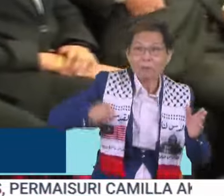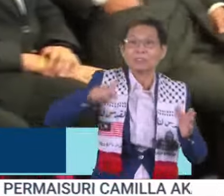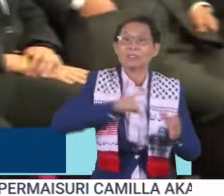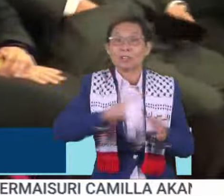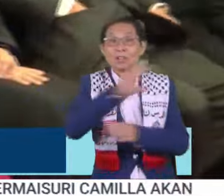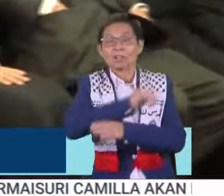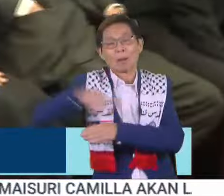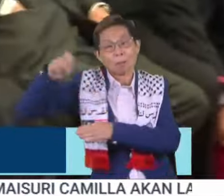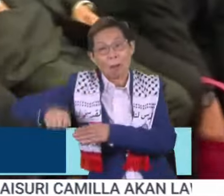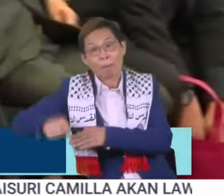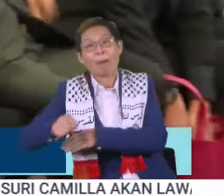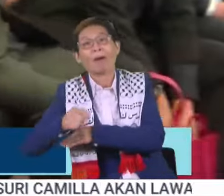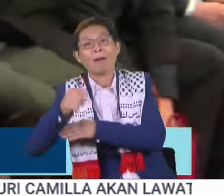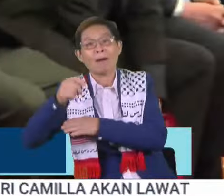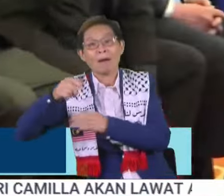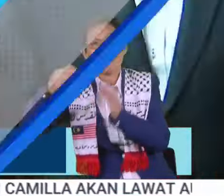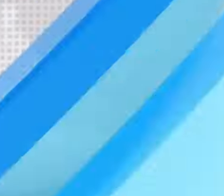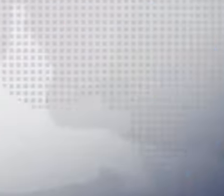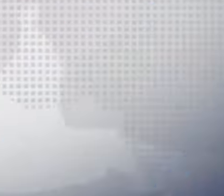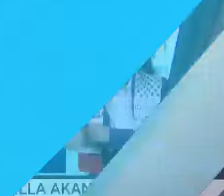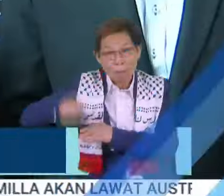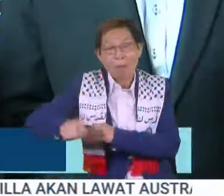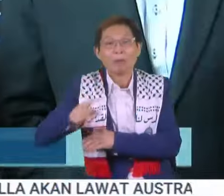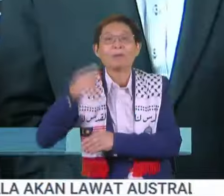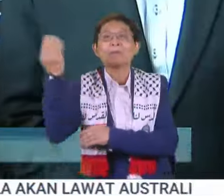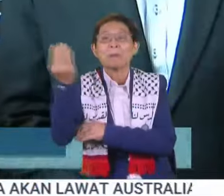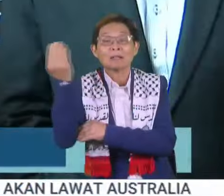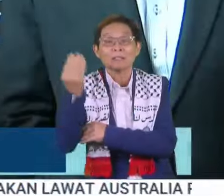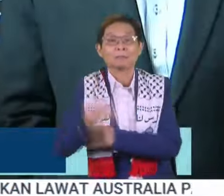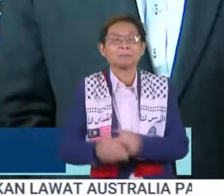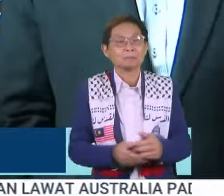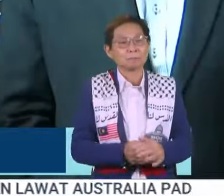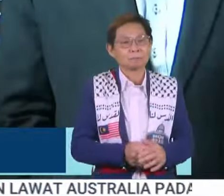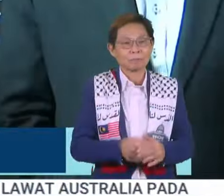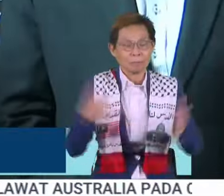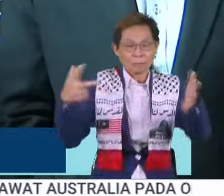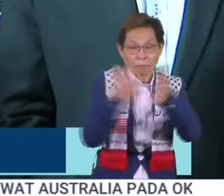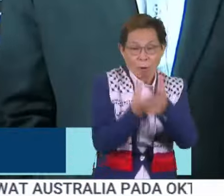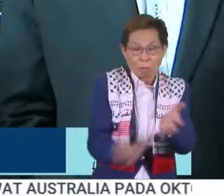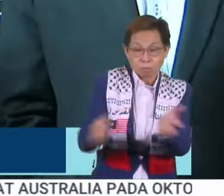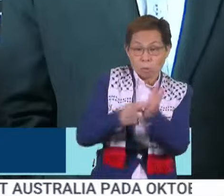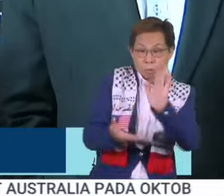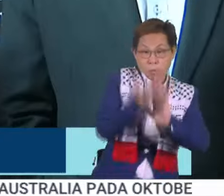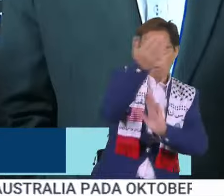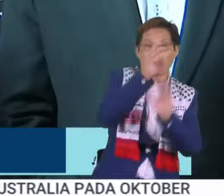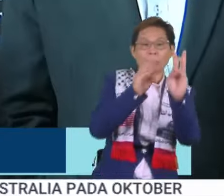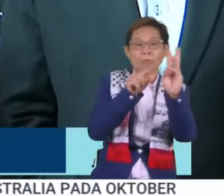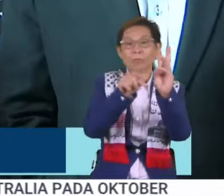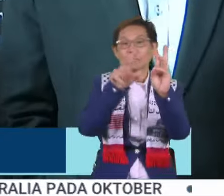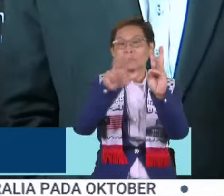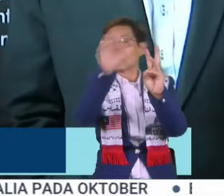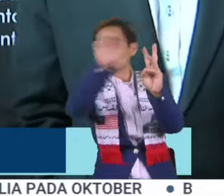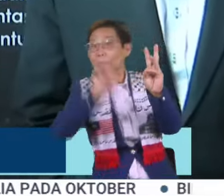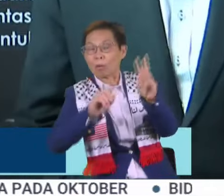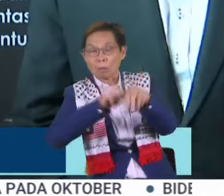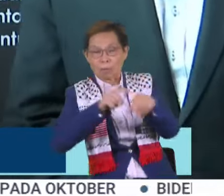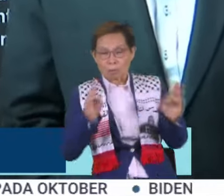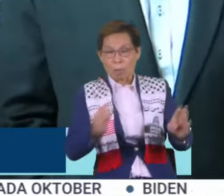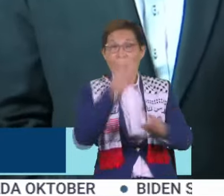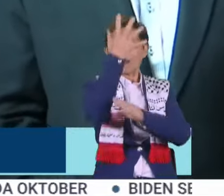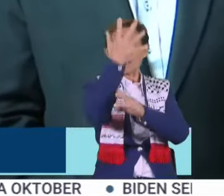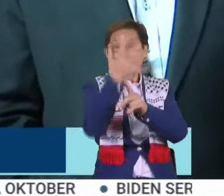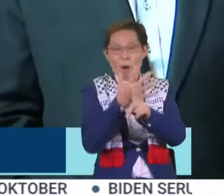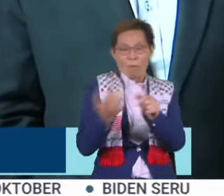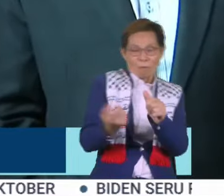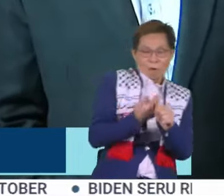perkhidmatan kehakiman sivil. Kes kemalangan jalan raya dilaporkan meningkat 6.83% dalam tempoh